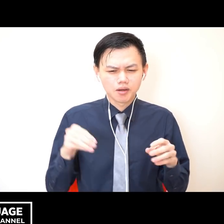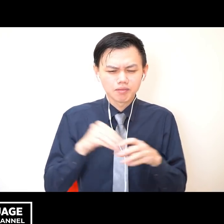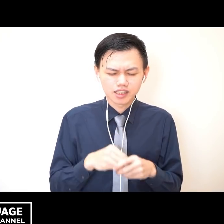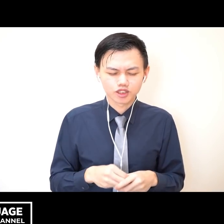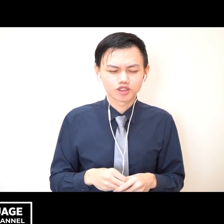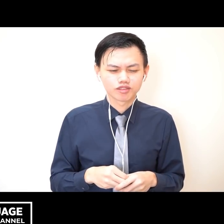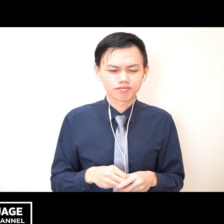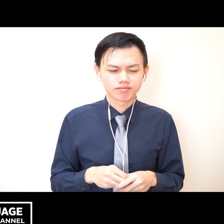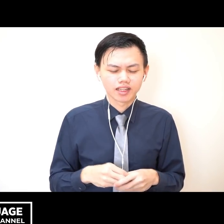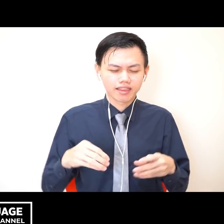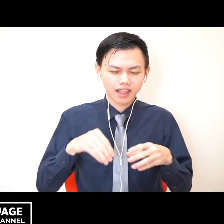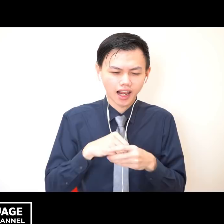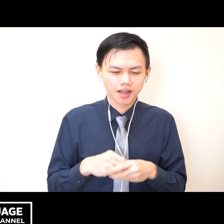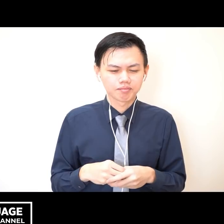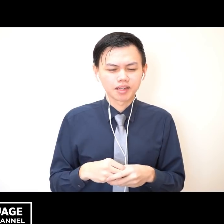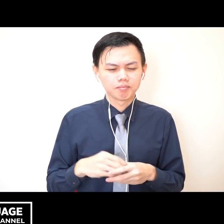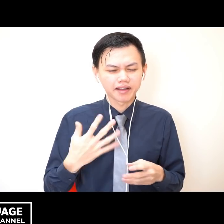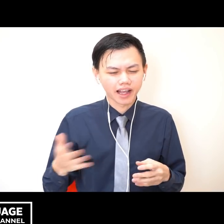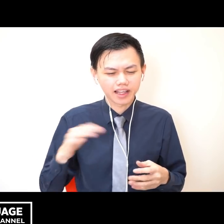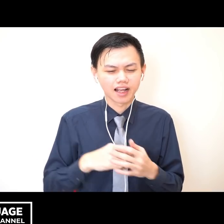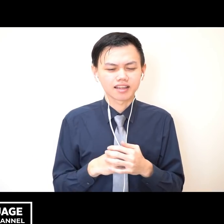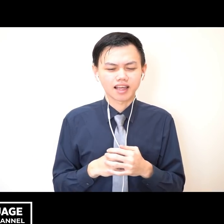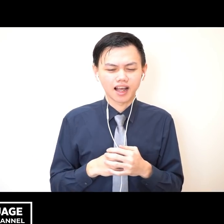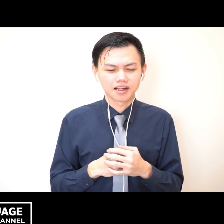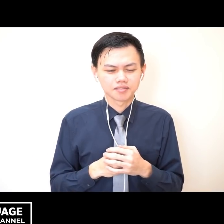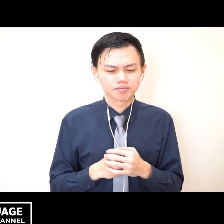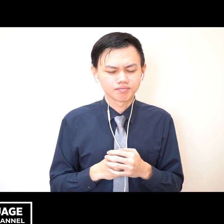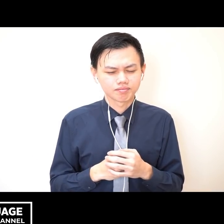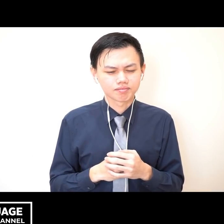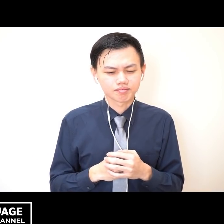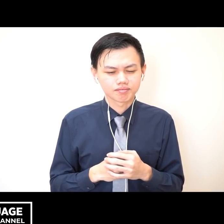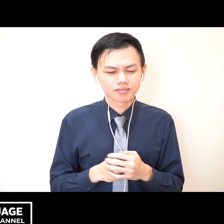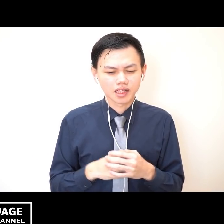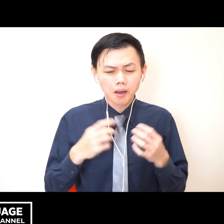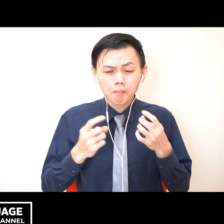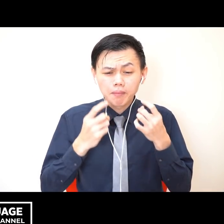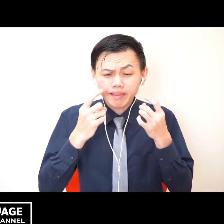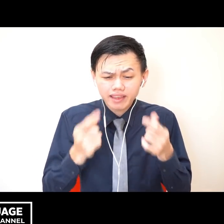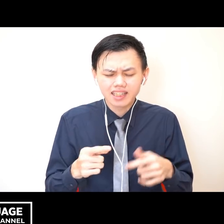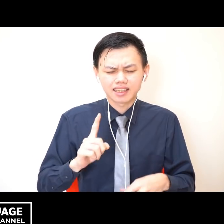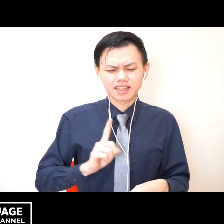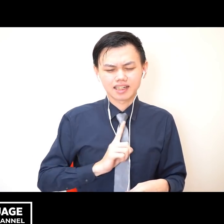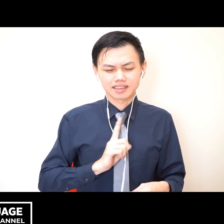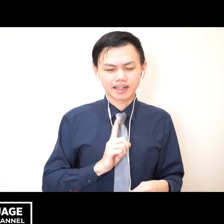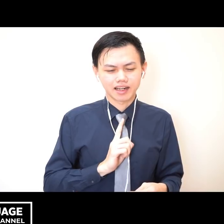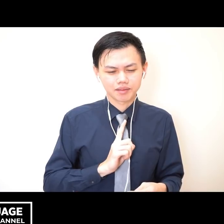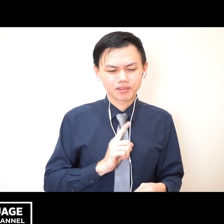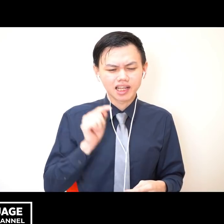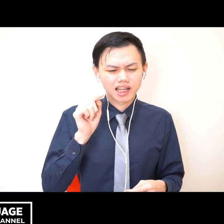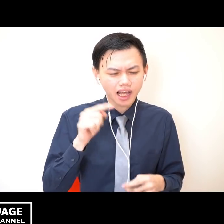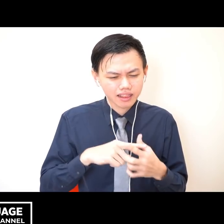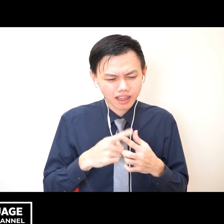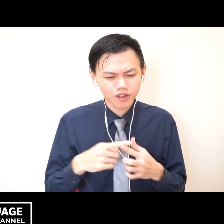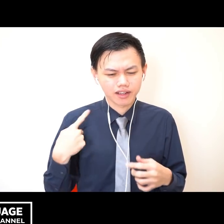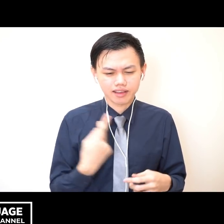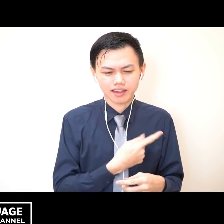sebagai gereja, apakah kita packing our things dan malah berlari menjauhi badai